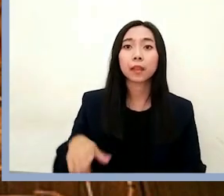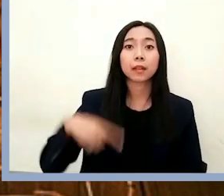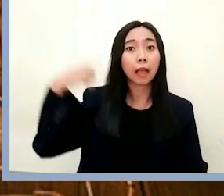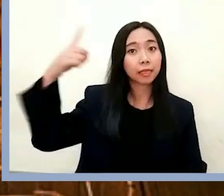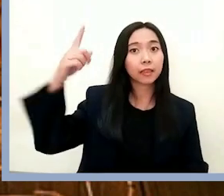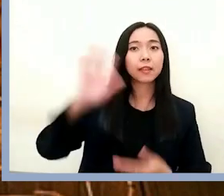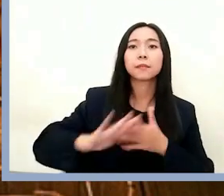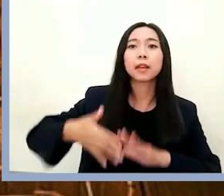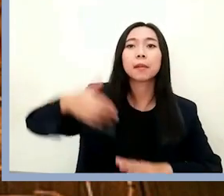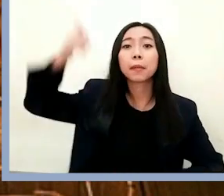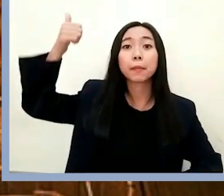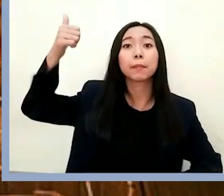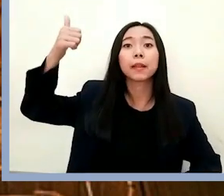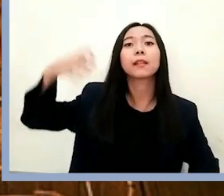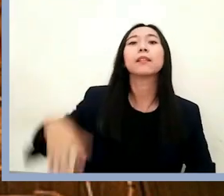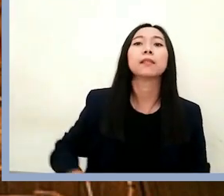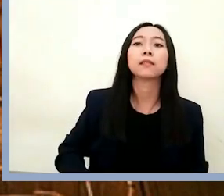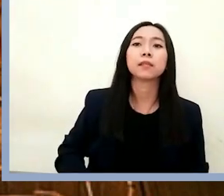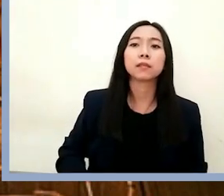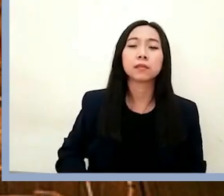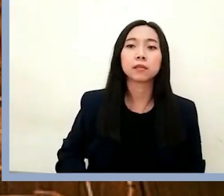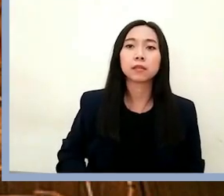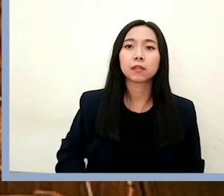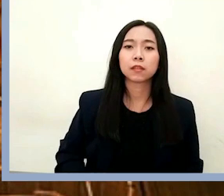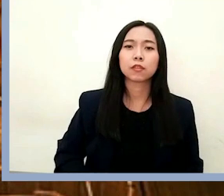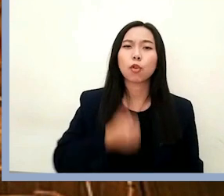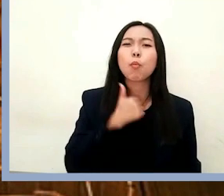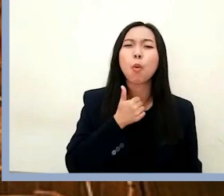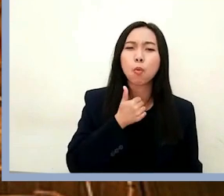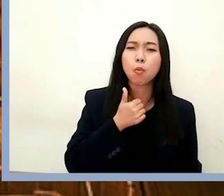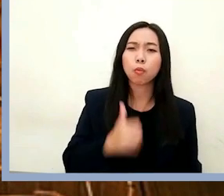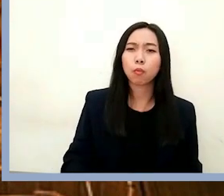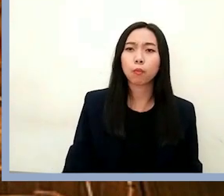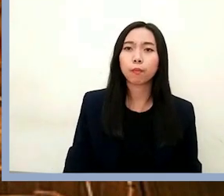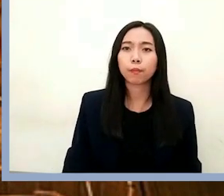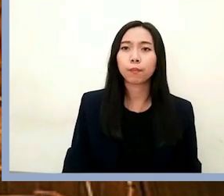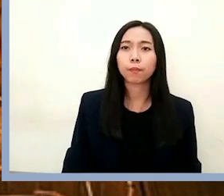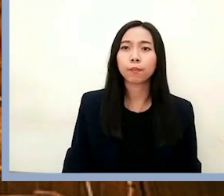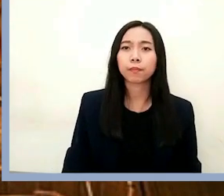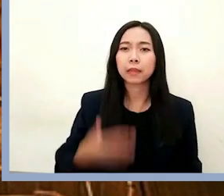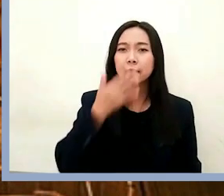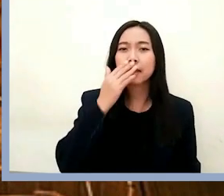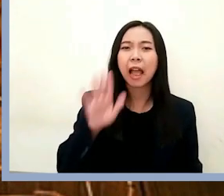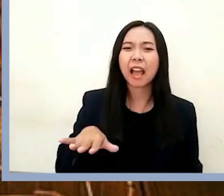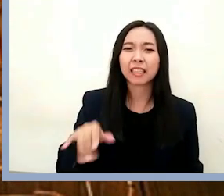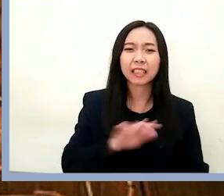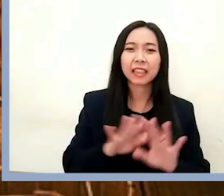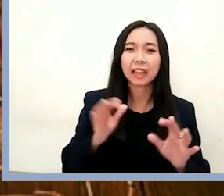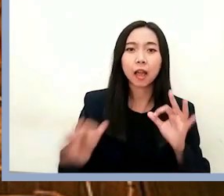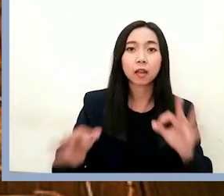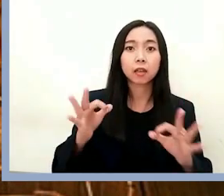maka Mereka cenderung berlaku sewenang-wenang mereka bisa kejam dan tidak adil